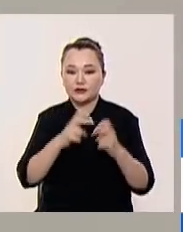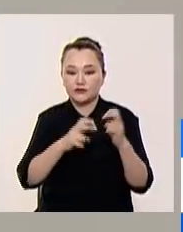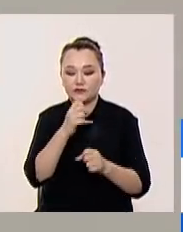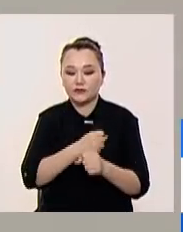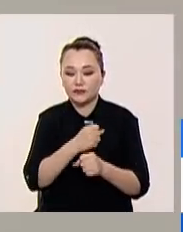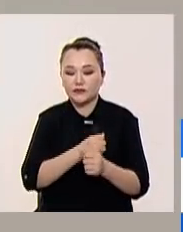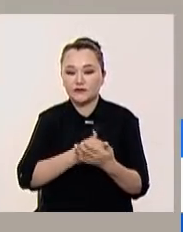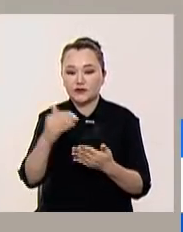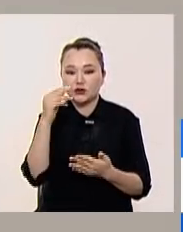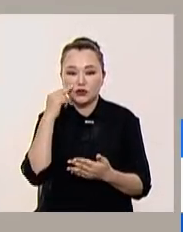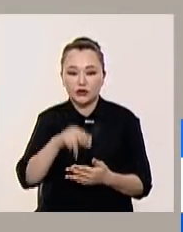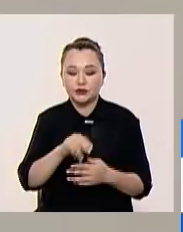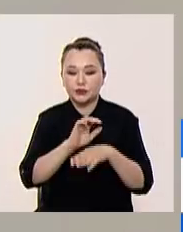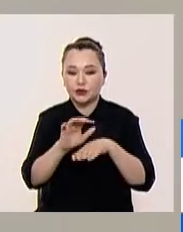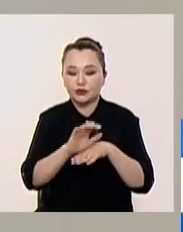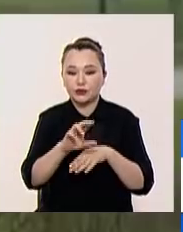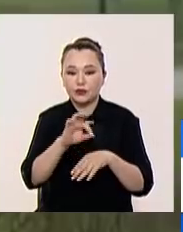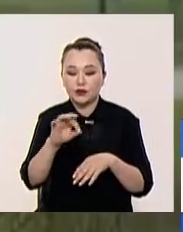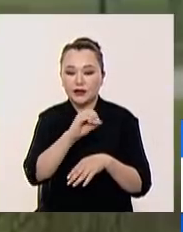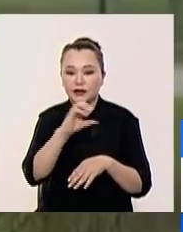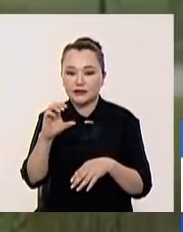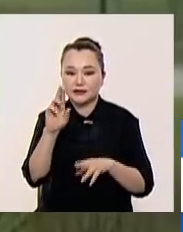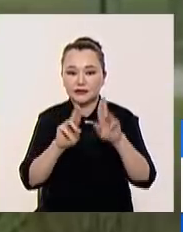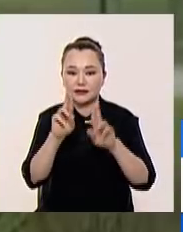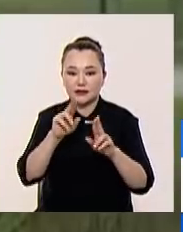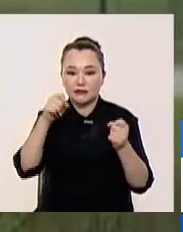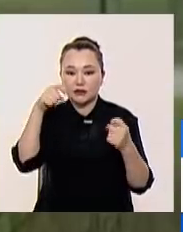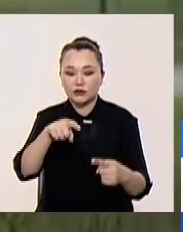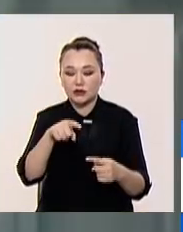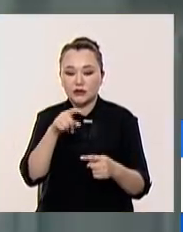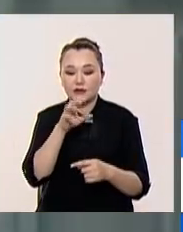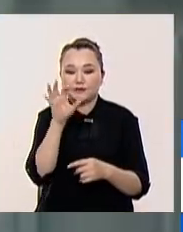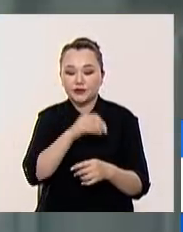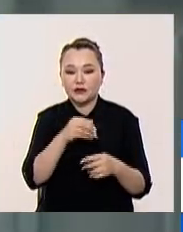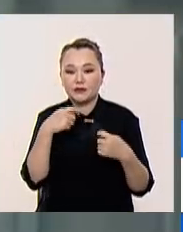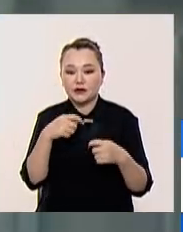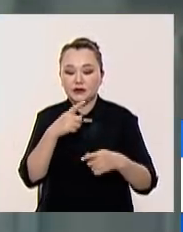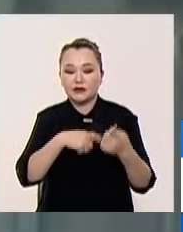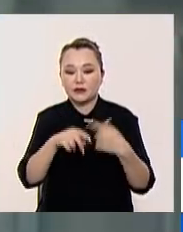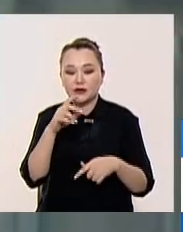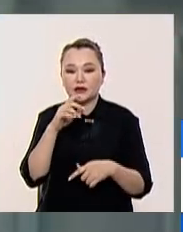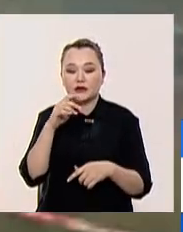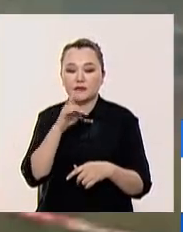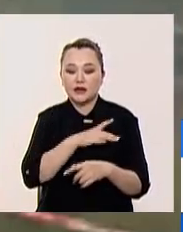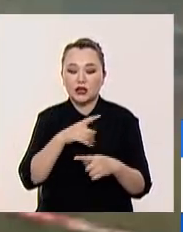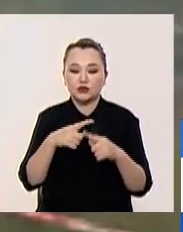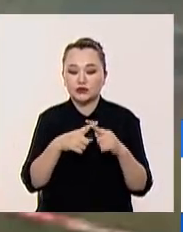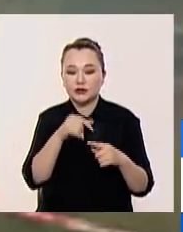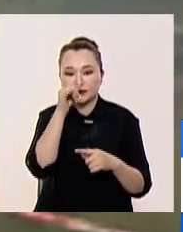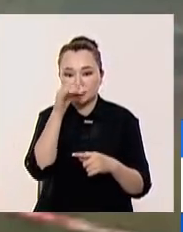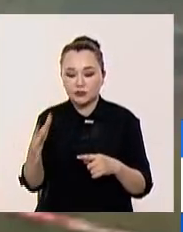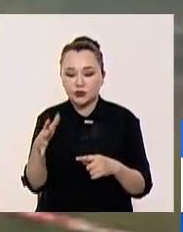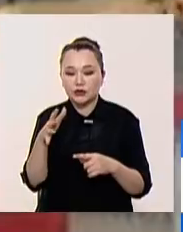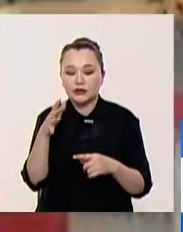производят высококачественные продукты по европейским стандартам. Но перепродавать казахстанскую нефть белорусы не смогут.